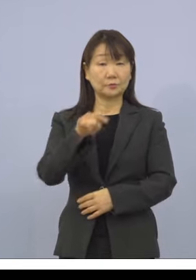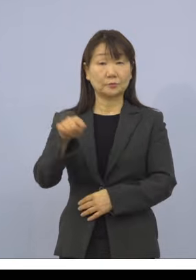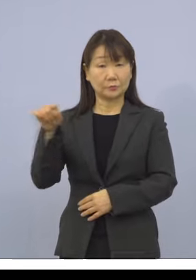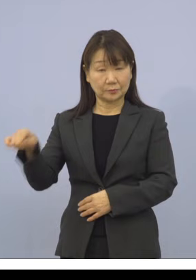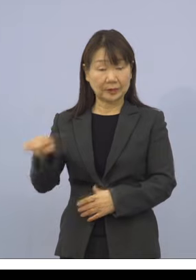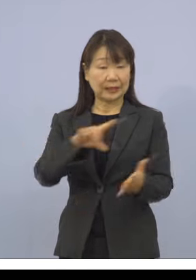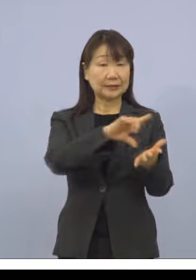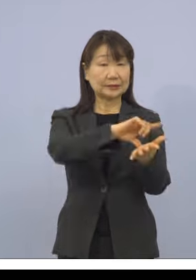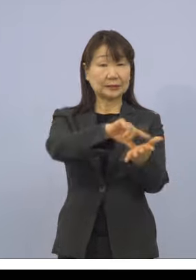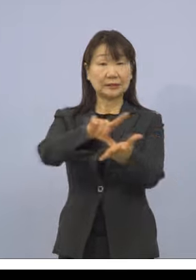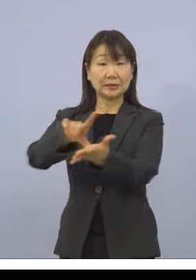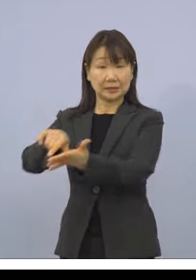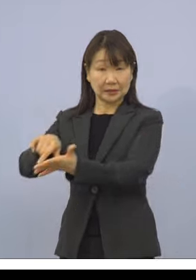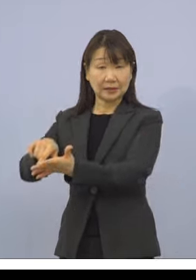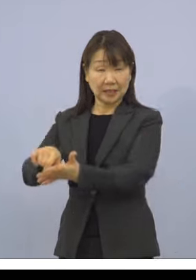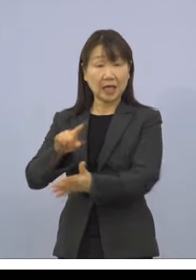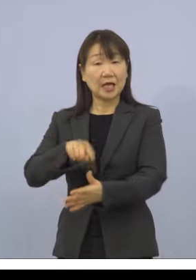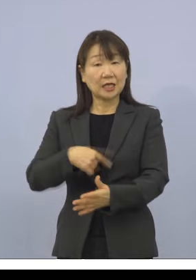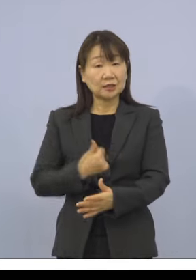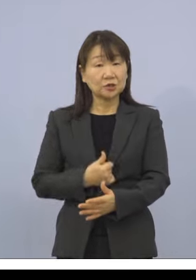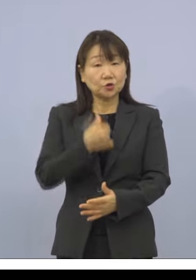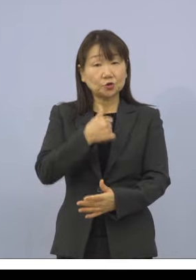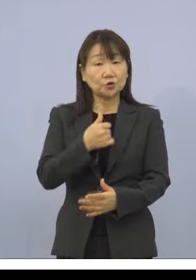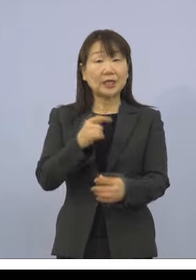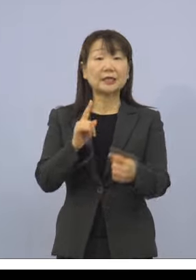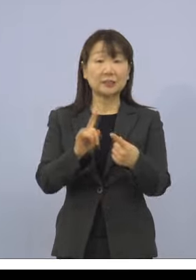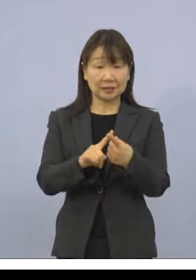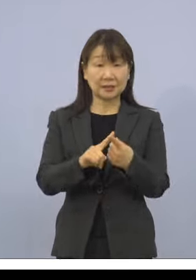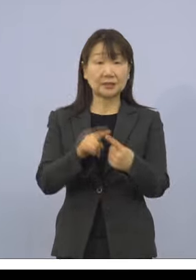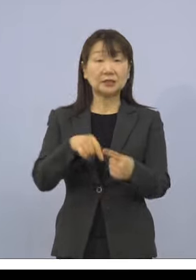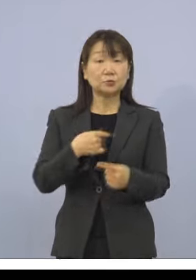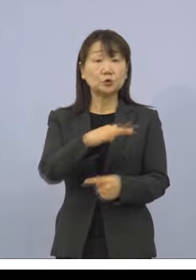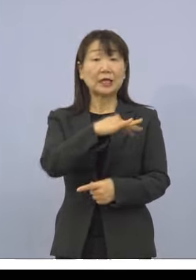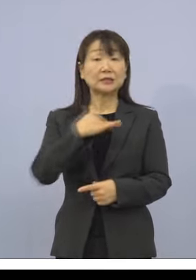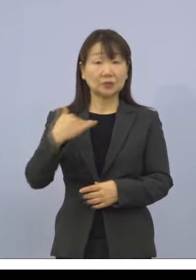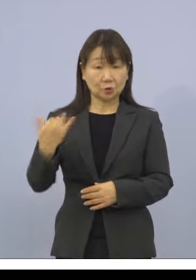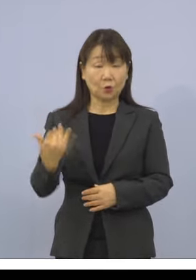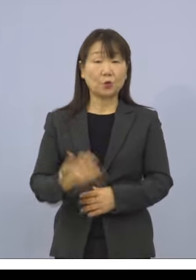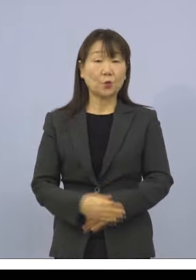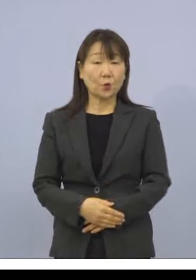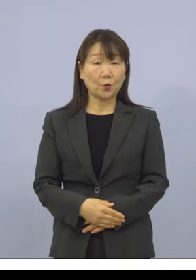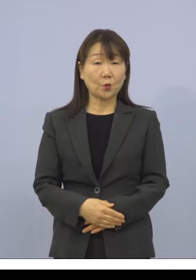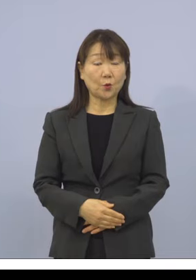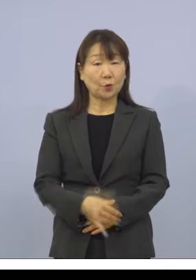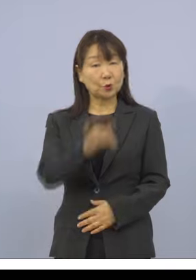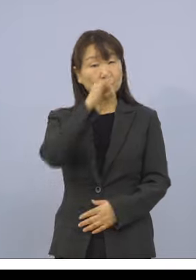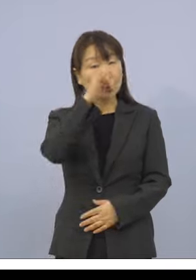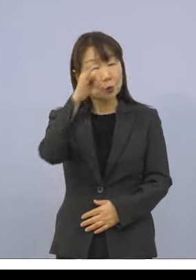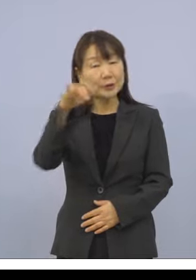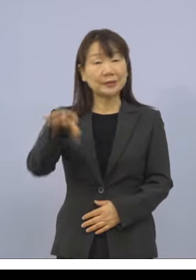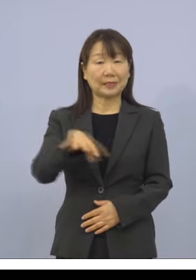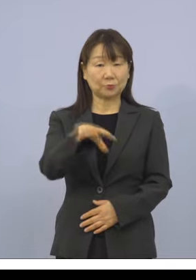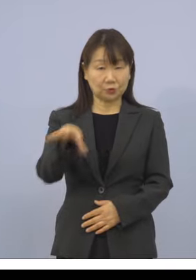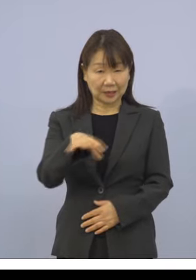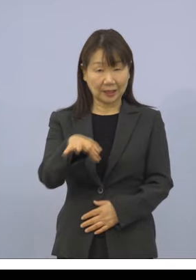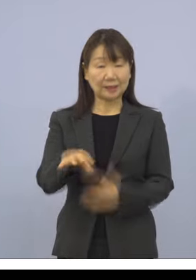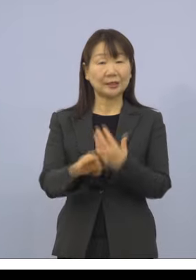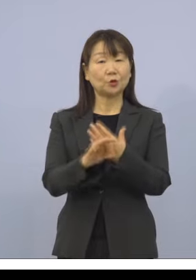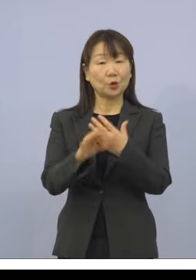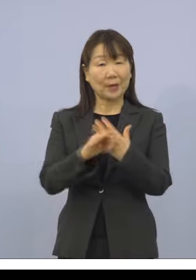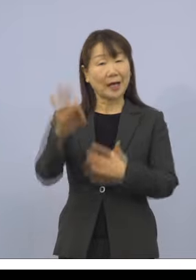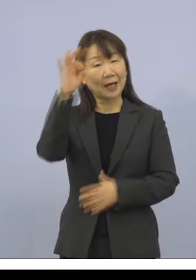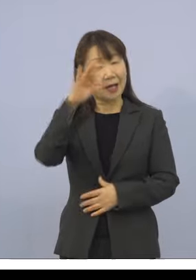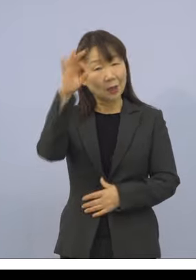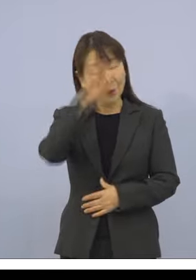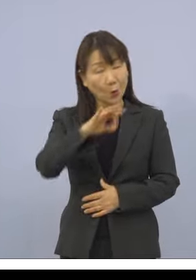地域にですね、やっぱり自主的に自分たちの 得意な分野、まあ、観光資源も含